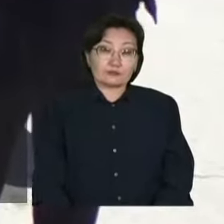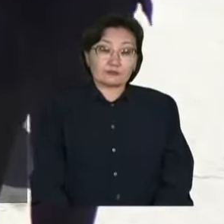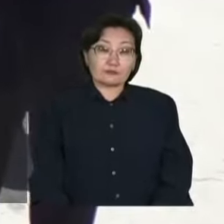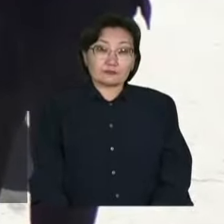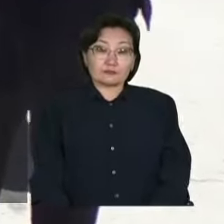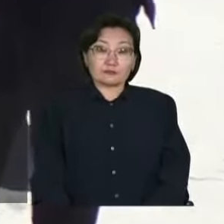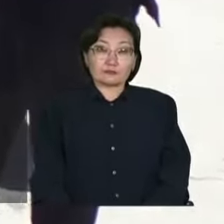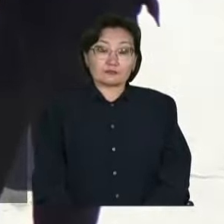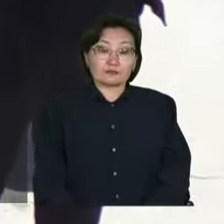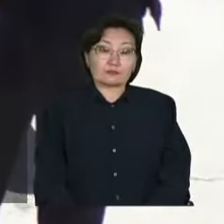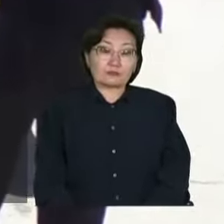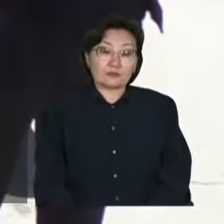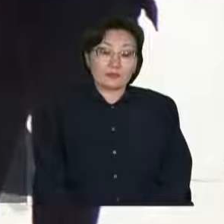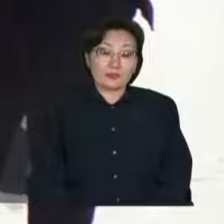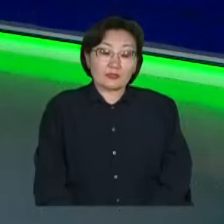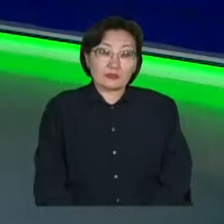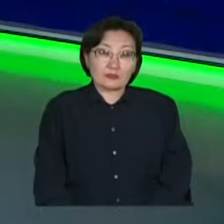телеарнасы, Жетісу облысынан.